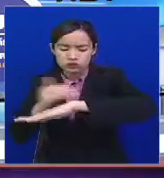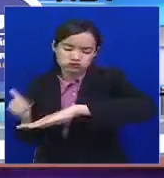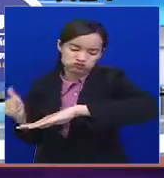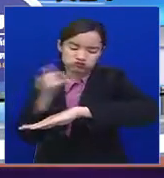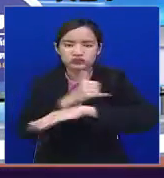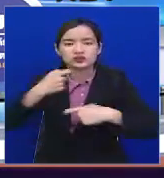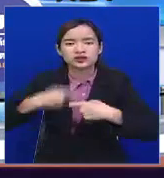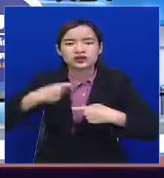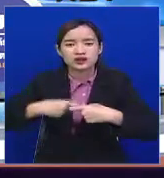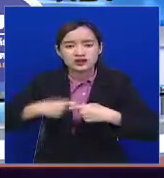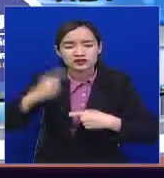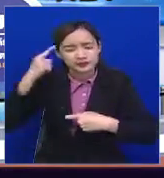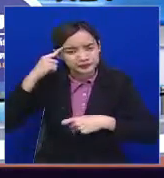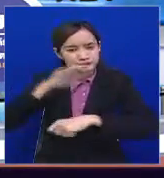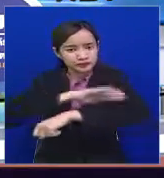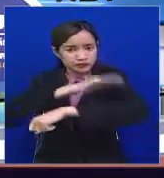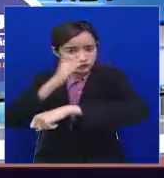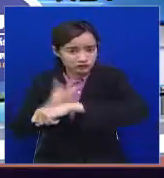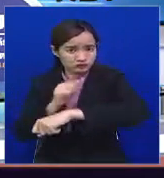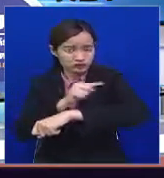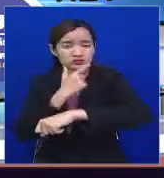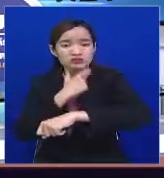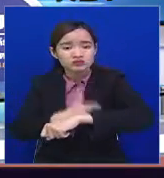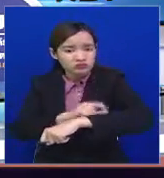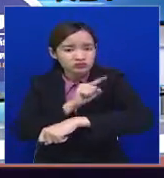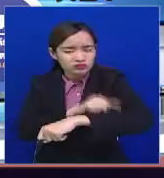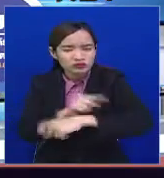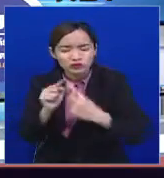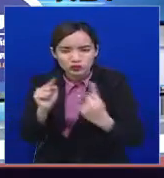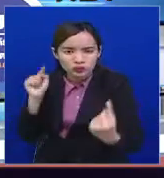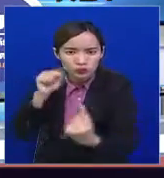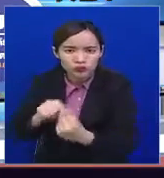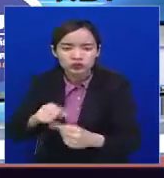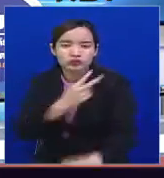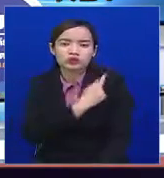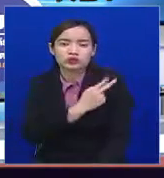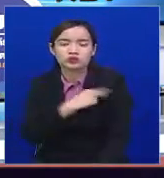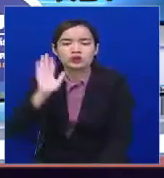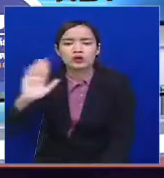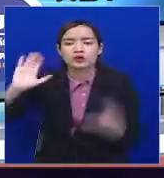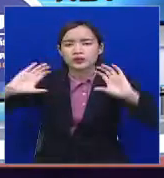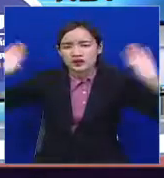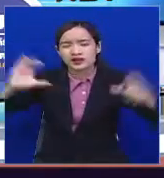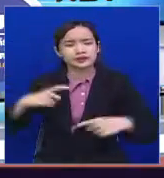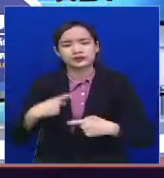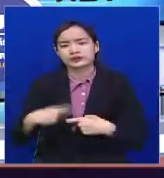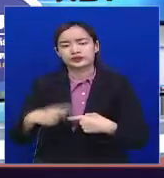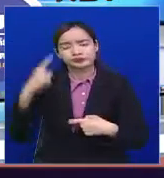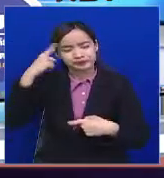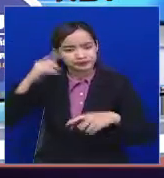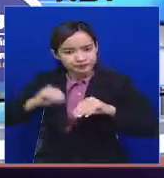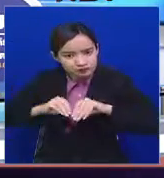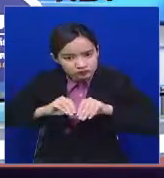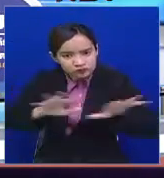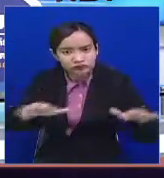ำให้ชาวไทยภูเขาจำนวนไม่น้อยเข้าไม่ถึงบริการด้านสาธารณสุขของภาครัฐจึงพยายามที่จะกระจายจุดบริการสา